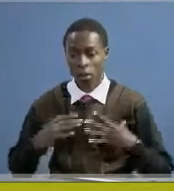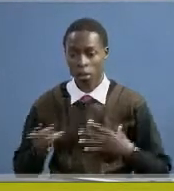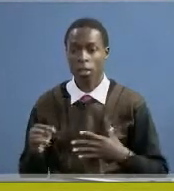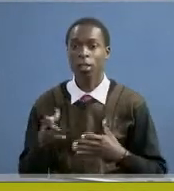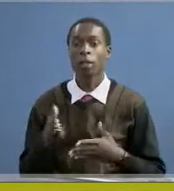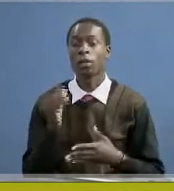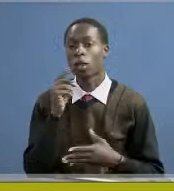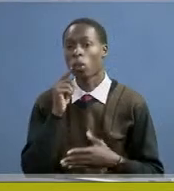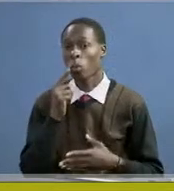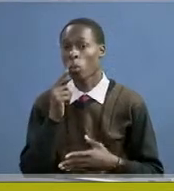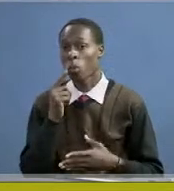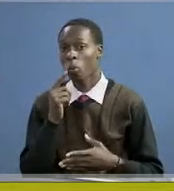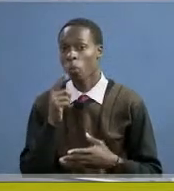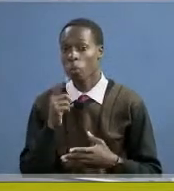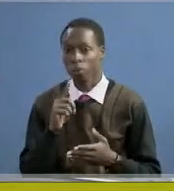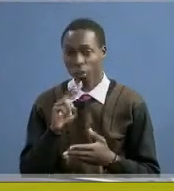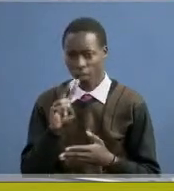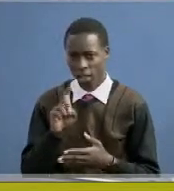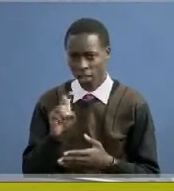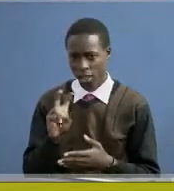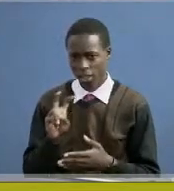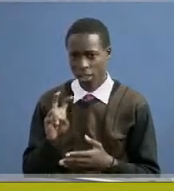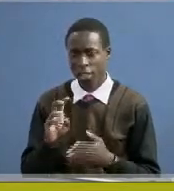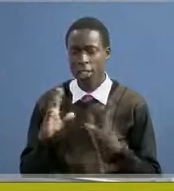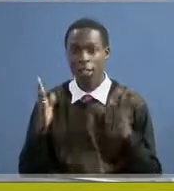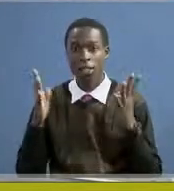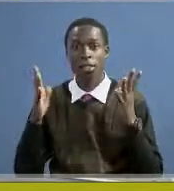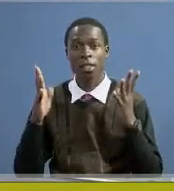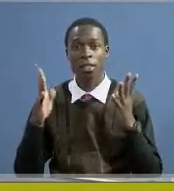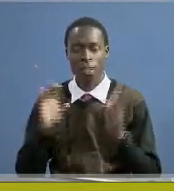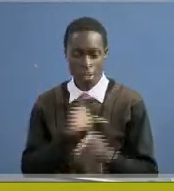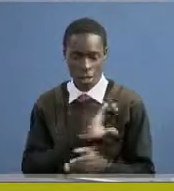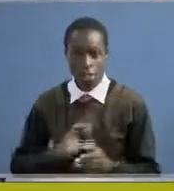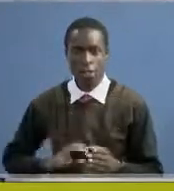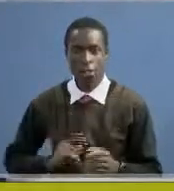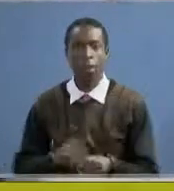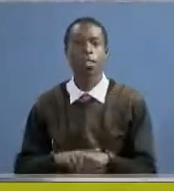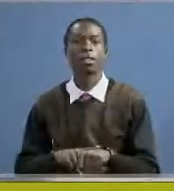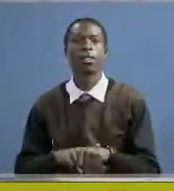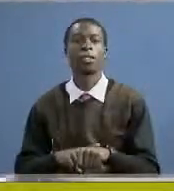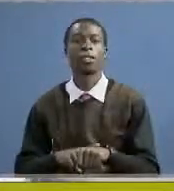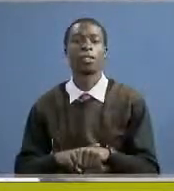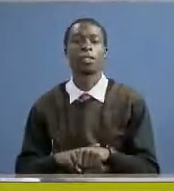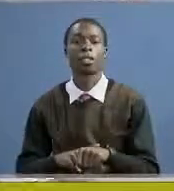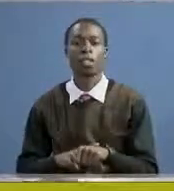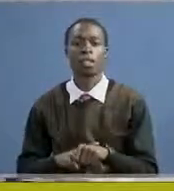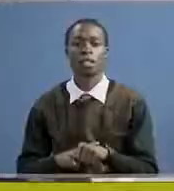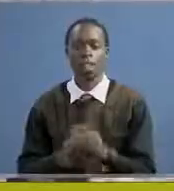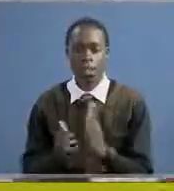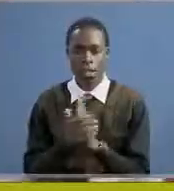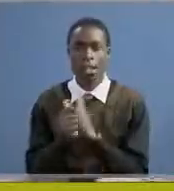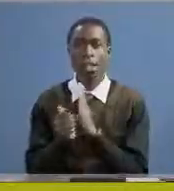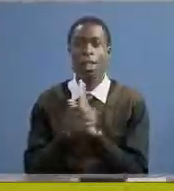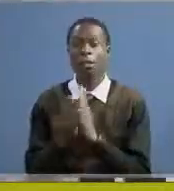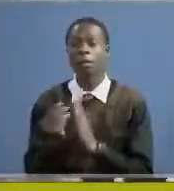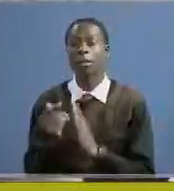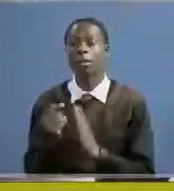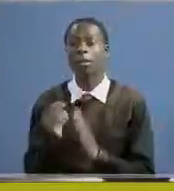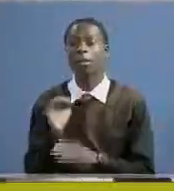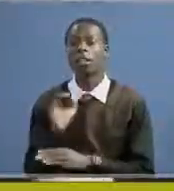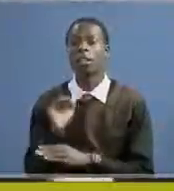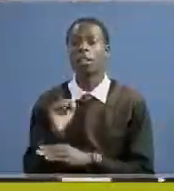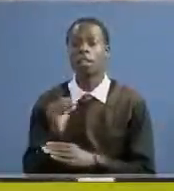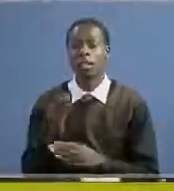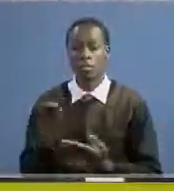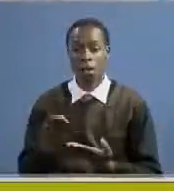shop, they see it's time to celebrate. They see it's time for Christmas. Wataalamu wa kifedha wanashauri wanunuzi